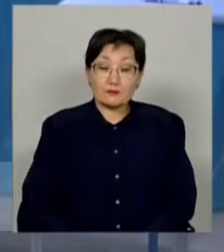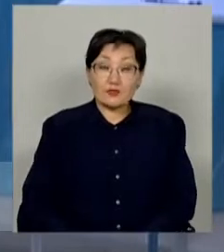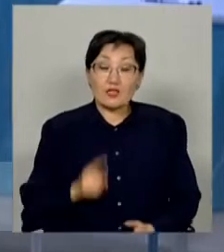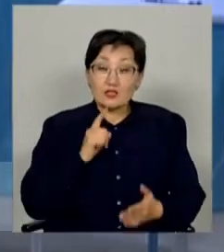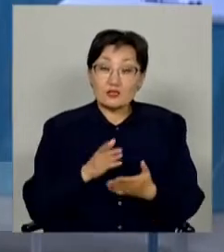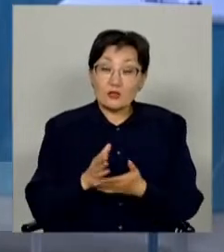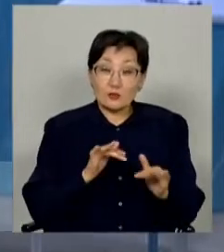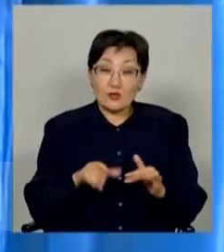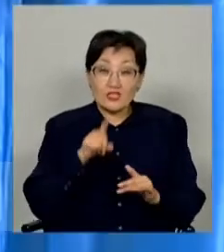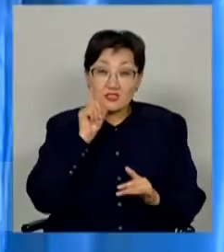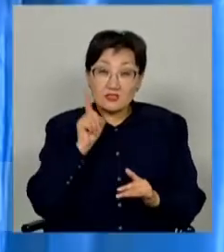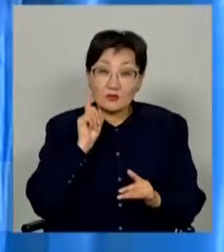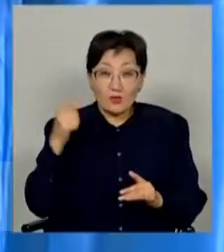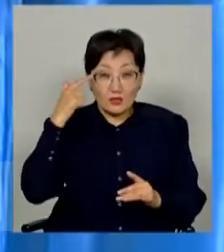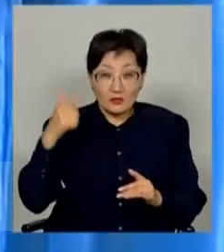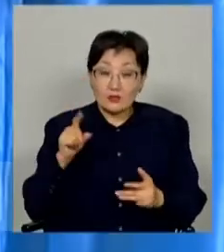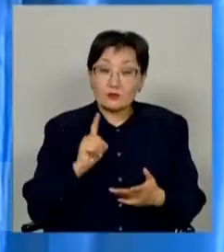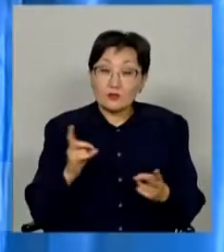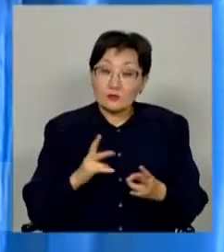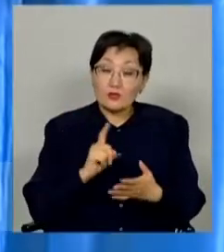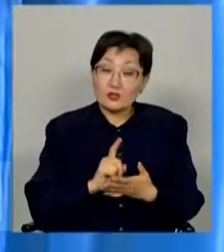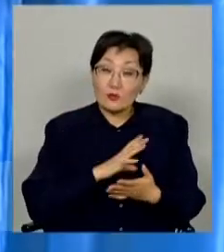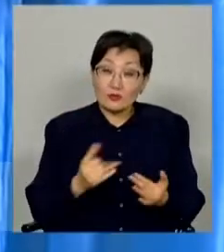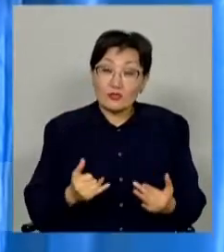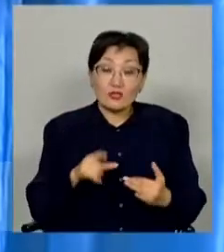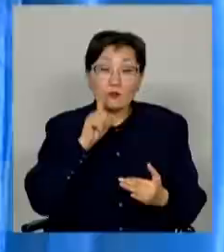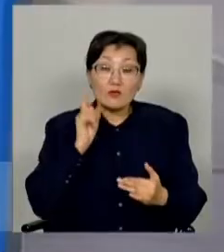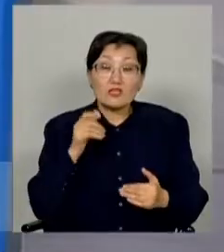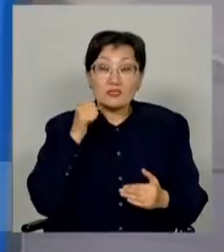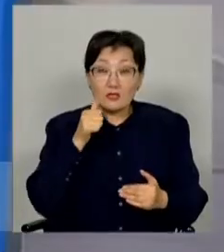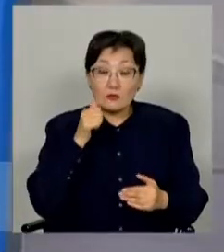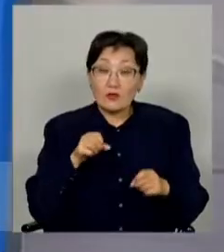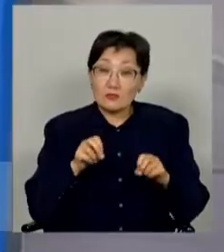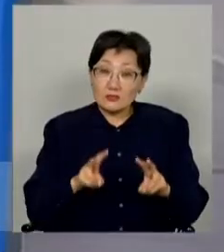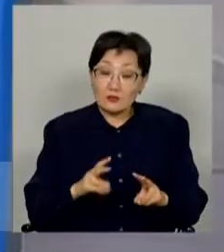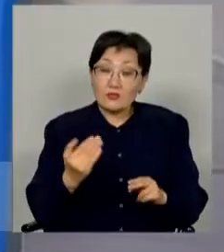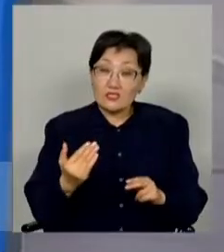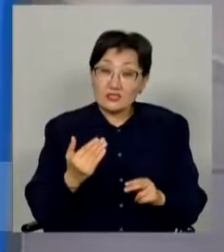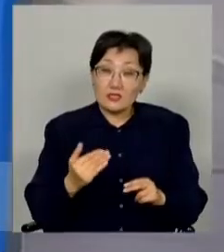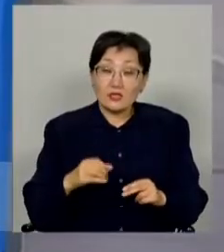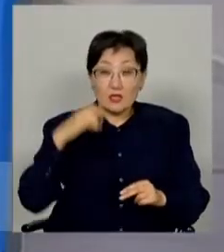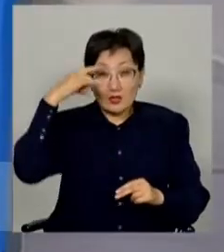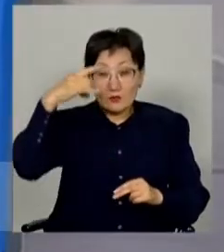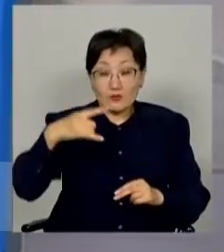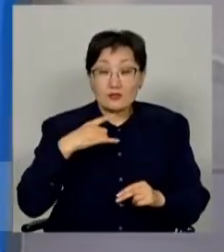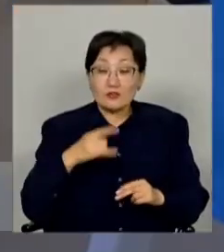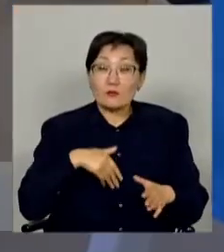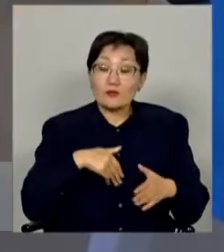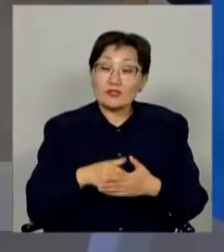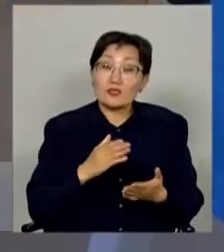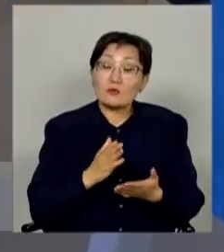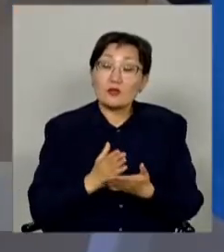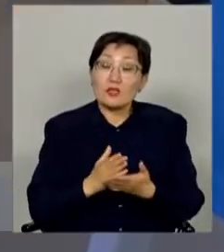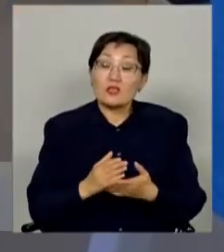Саяси істе жастардың да сауатты болғаны қажет, өйткені бүгінгі жас ертеңгі маман. Ал олардың елісінде белсенділік танытып, жең